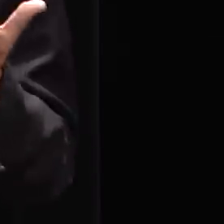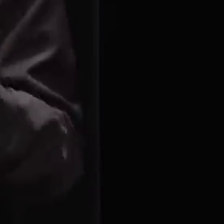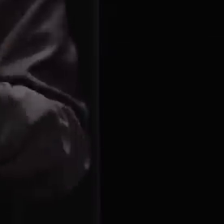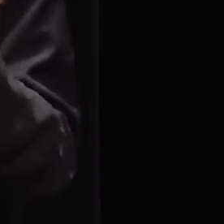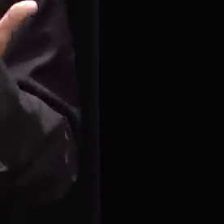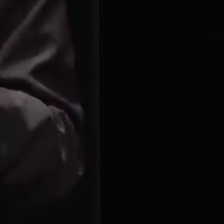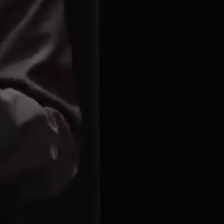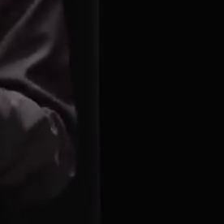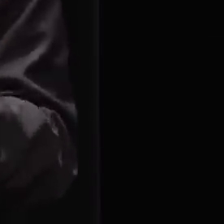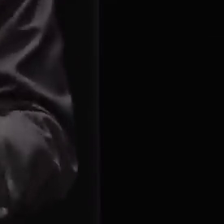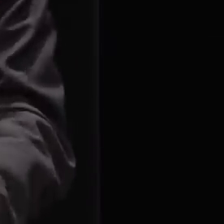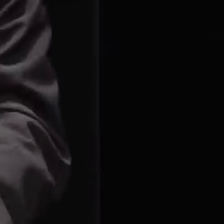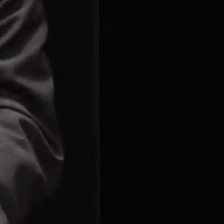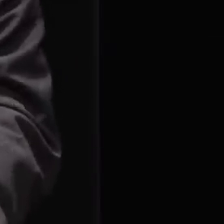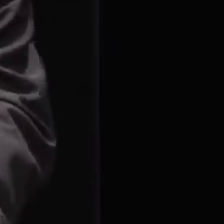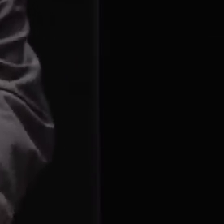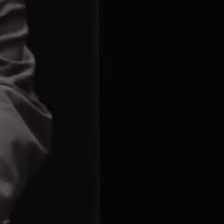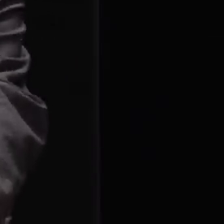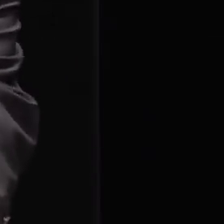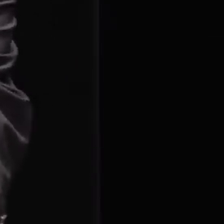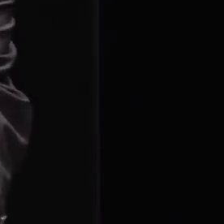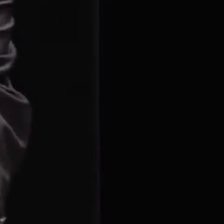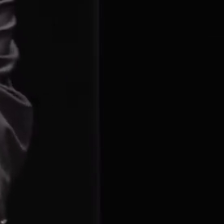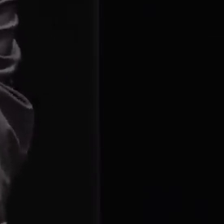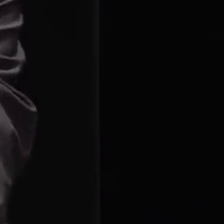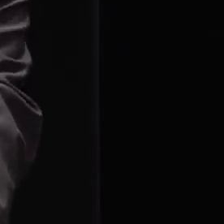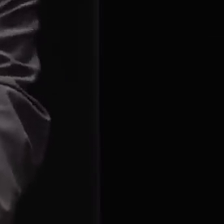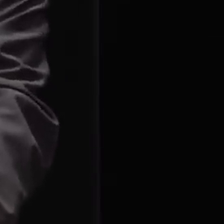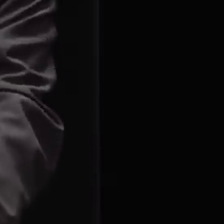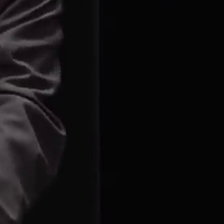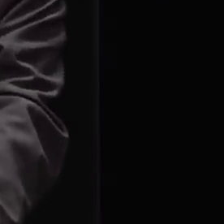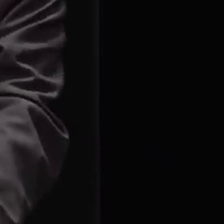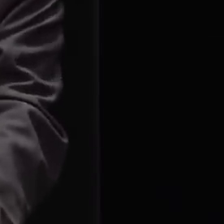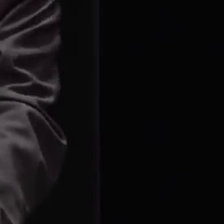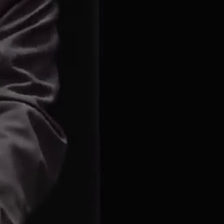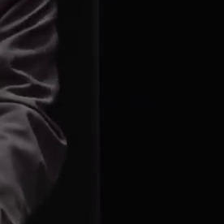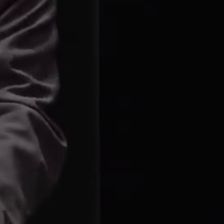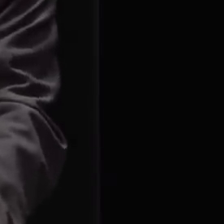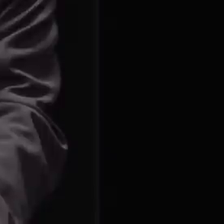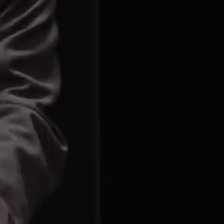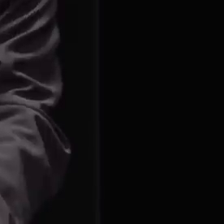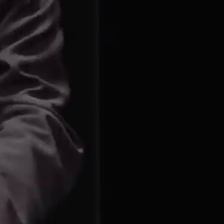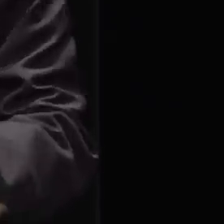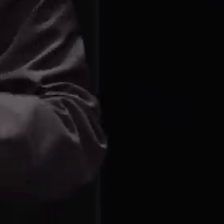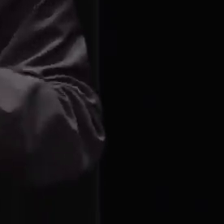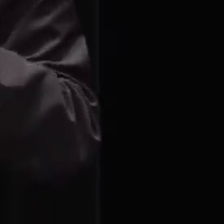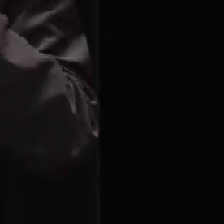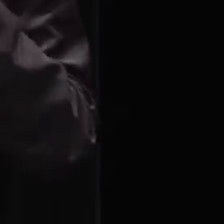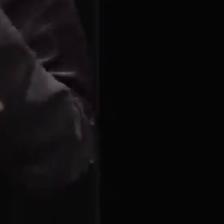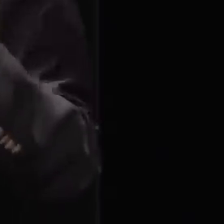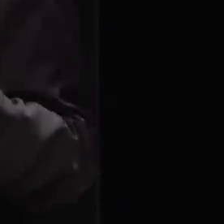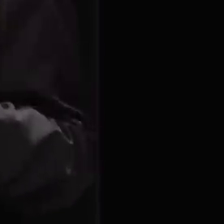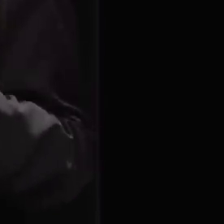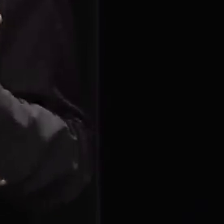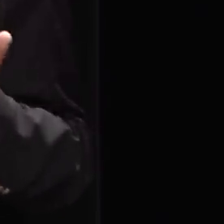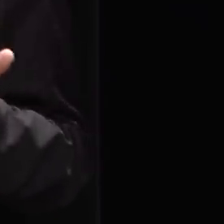mais activité physique et sport, c'est deux choses quand même qui sont différentes, et que ça s'inscrit globalement et de façon importante dans